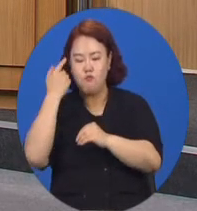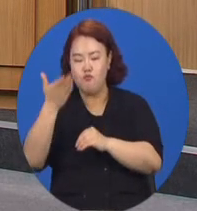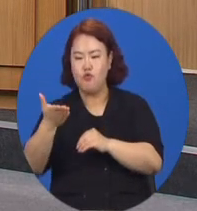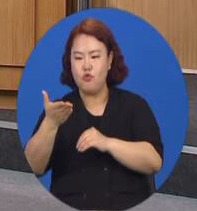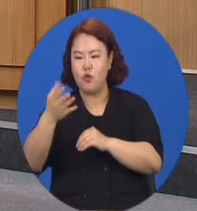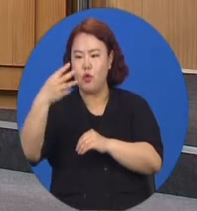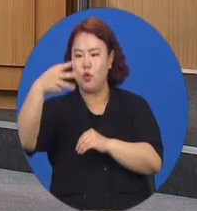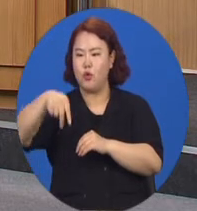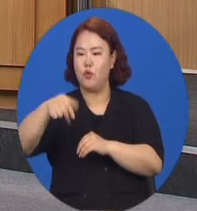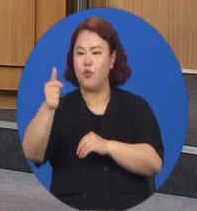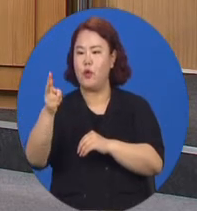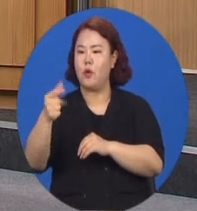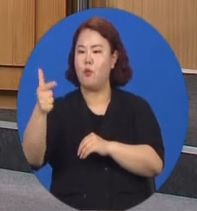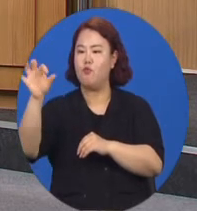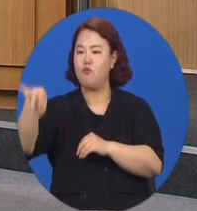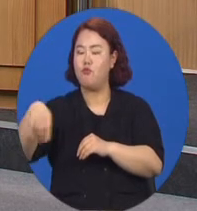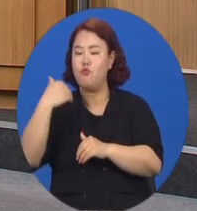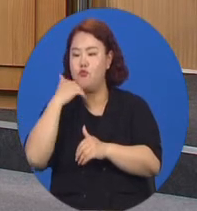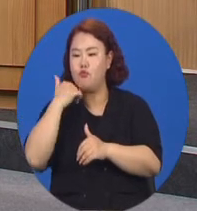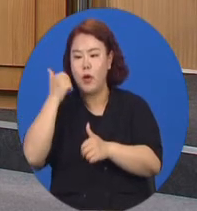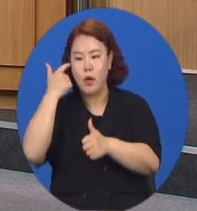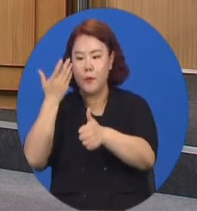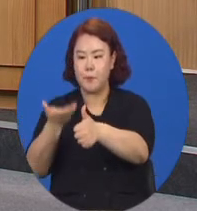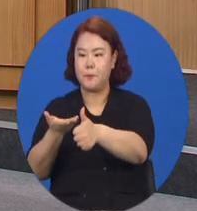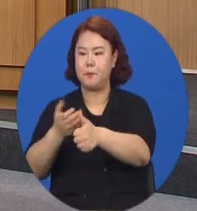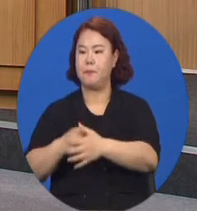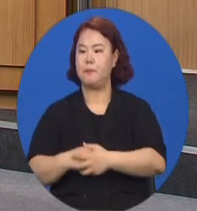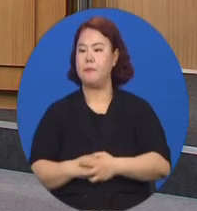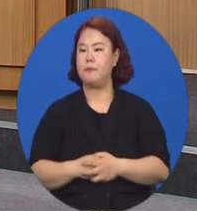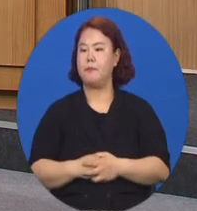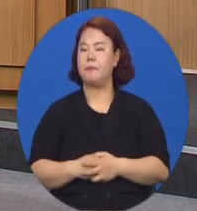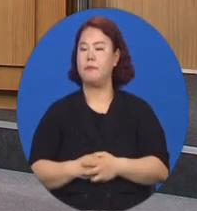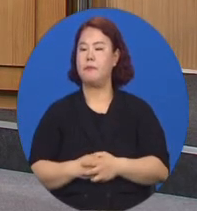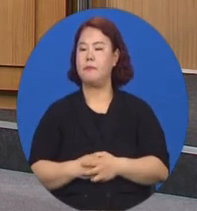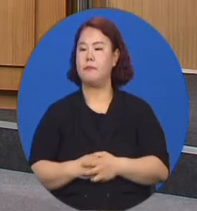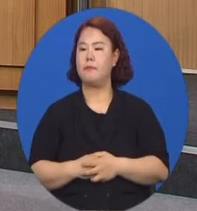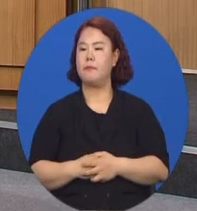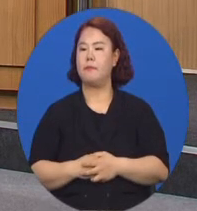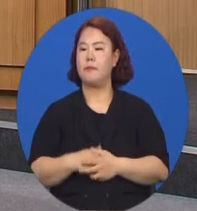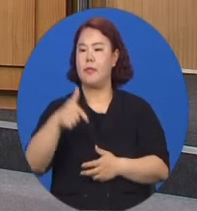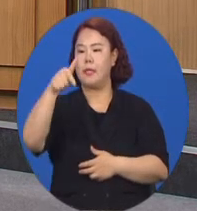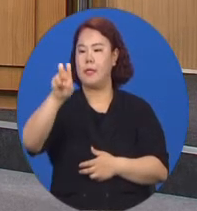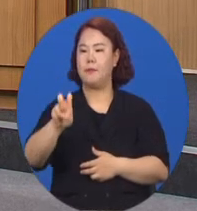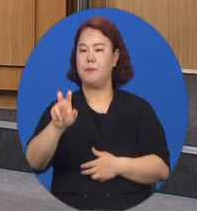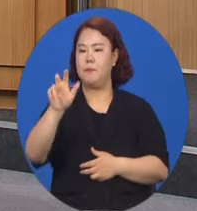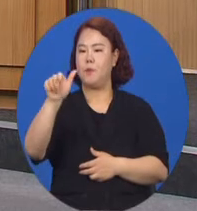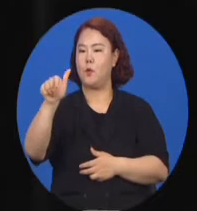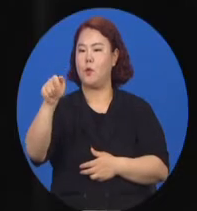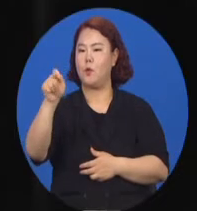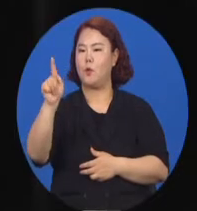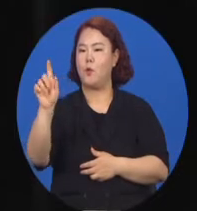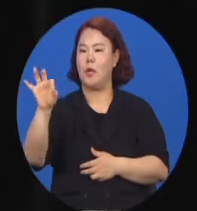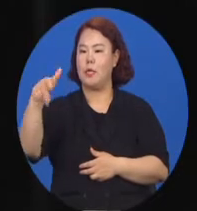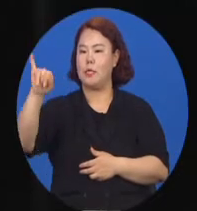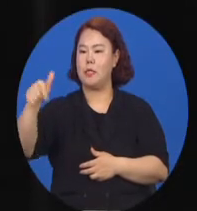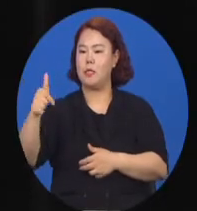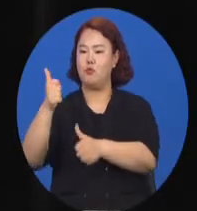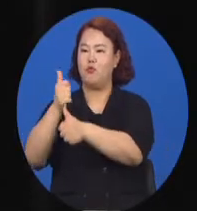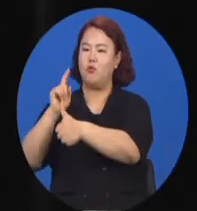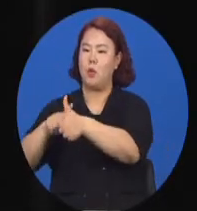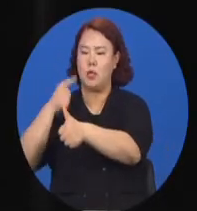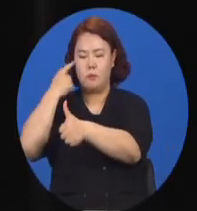후보께 질문 기회가 있습니다. 어떤 후보께 질문하시겠습니까? 예, 김광주 후보께 질문을 드리겠습니다.